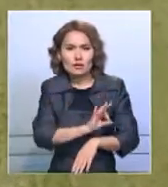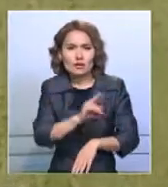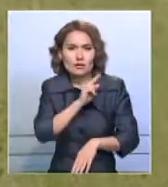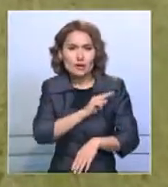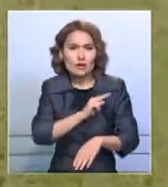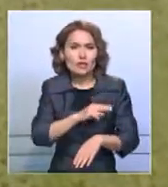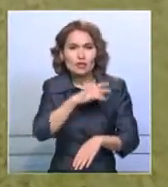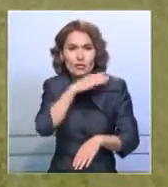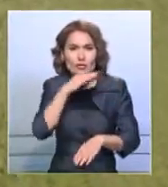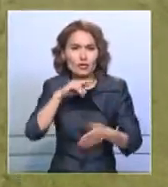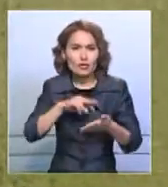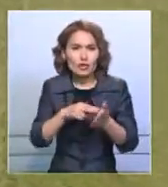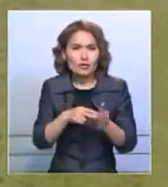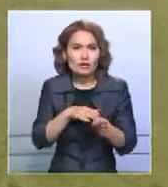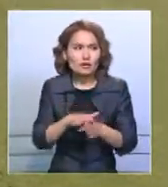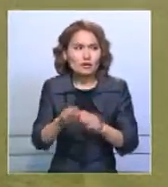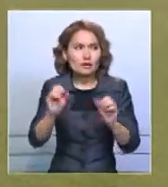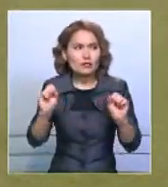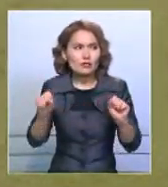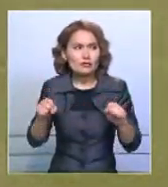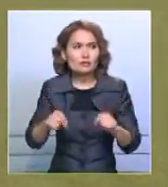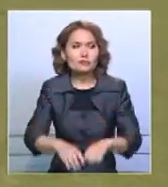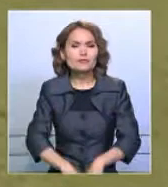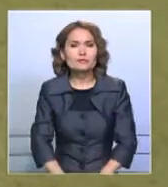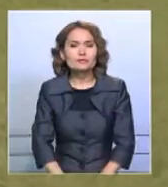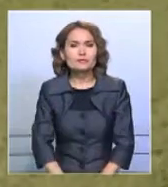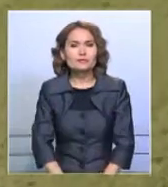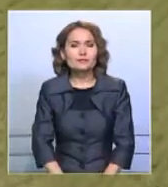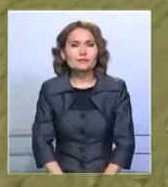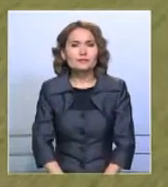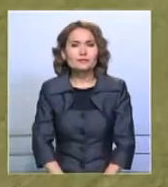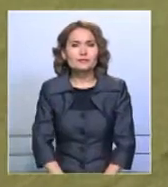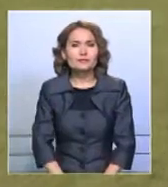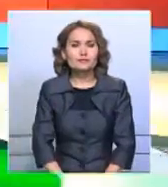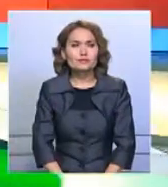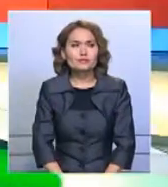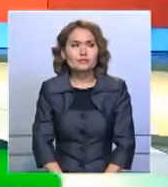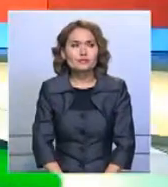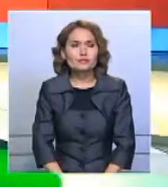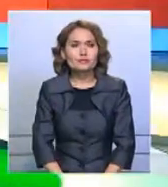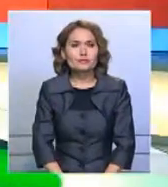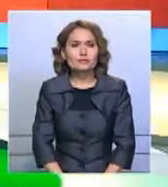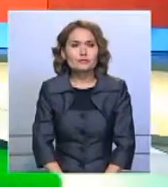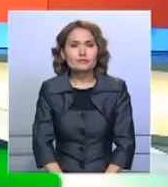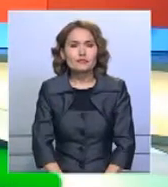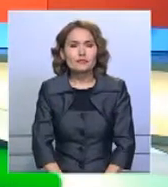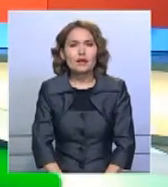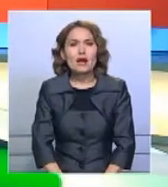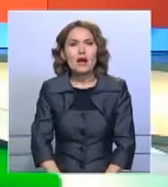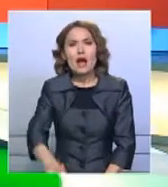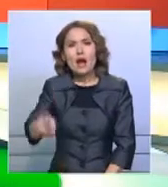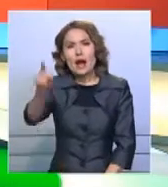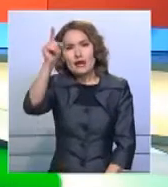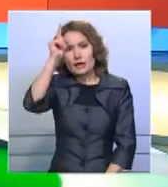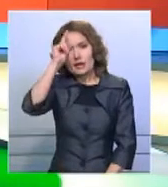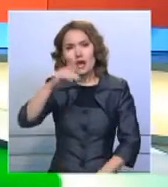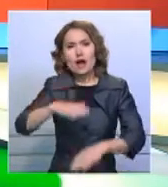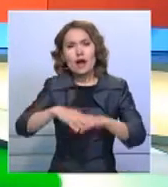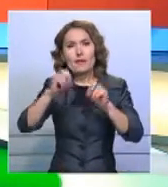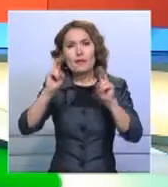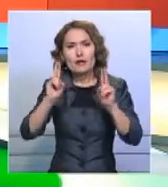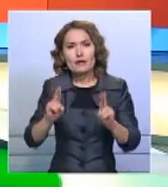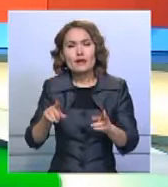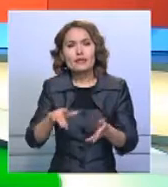екен. Жұлдыз Атагелдиева, Жадыра Джазина, 24 кезі. Ал германиялық мамандар Аугсбург